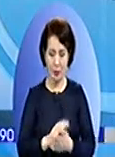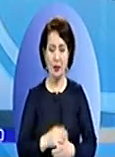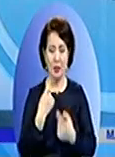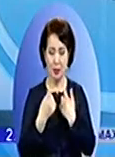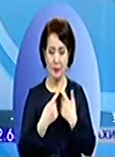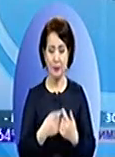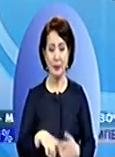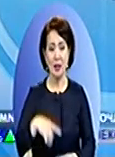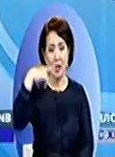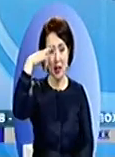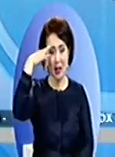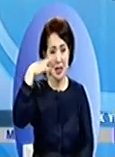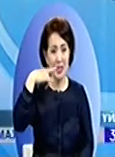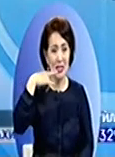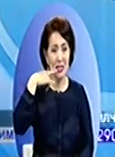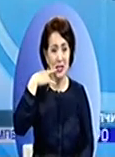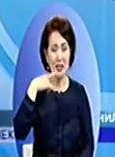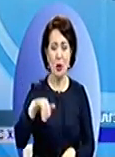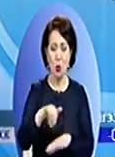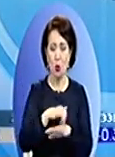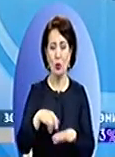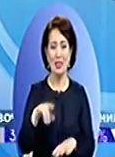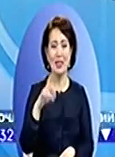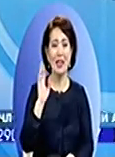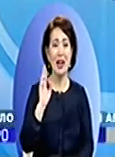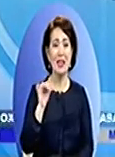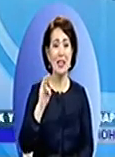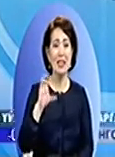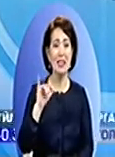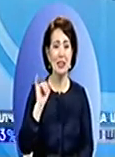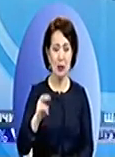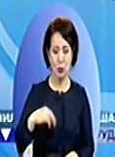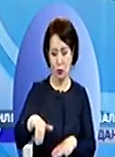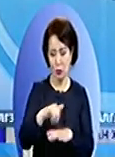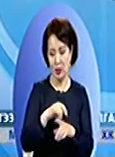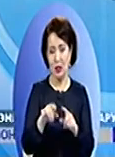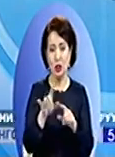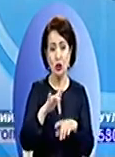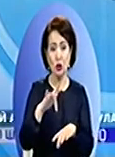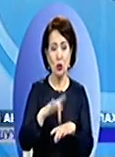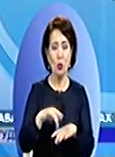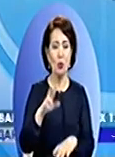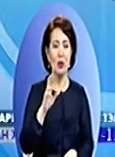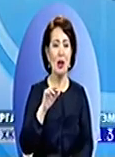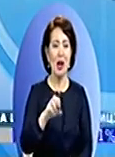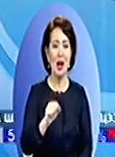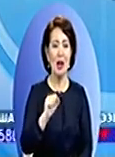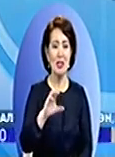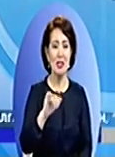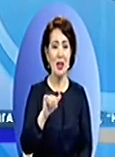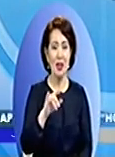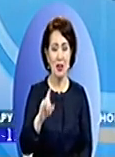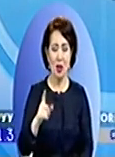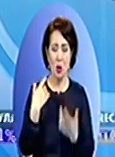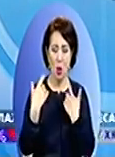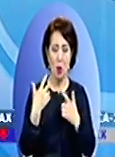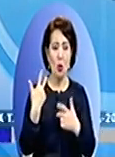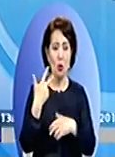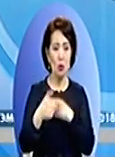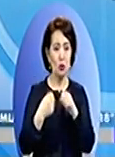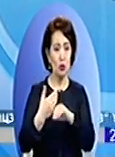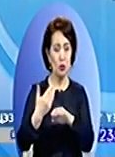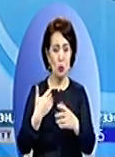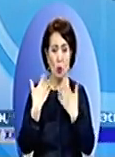Казахстан улсын нийслэл Астана хотод Монгол улс, Казахстан улсын засгийн газар хоорондын комиссийн хурал боллоо. 3 жилийн дараа болж байгаа энэ удаагийн хурлаар уул уурхайн салбарын